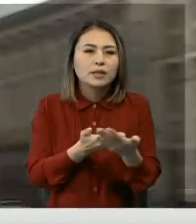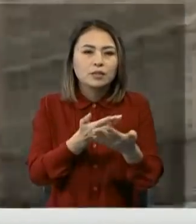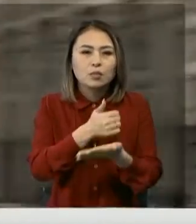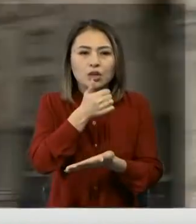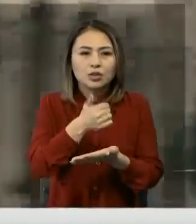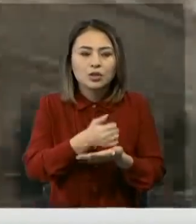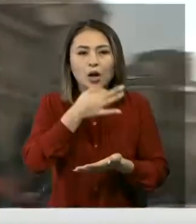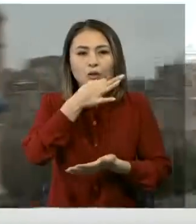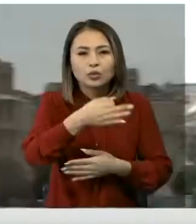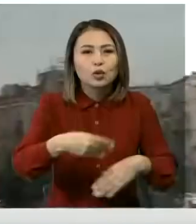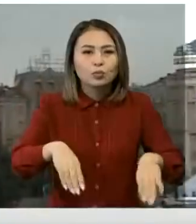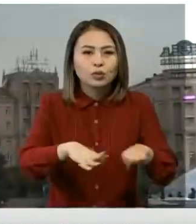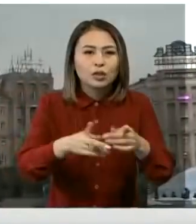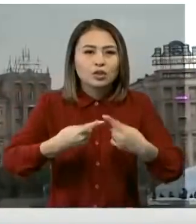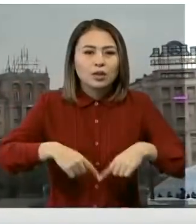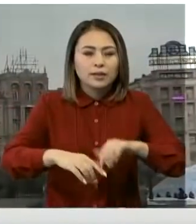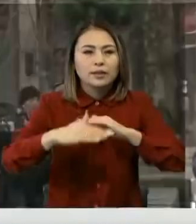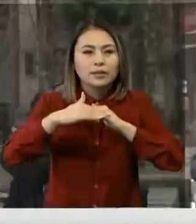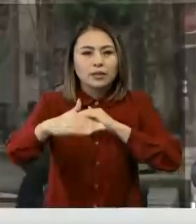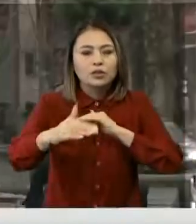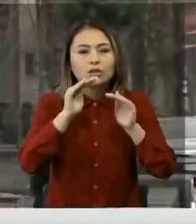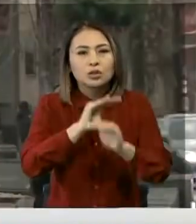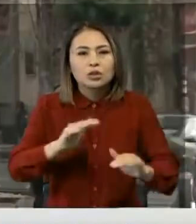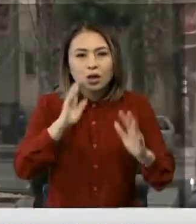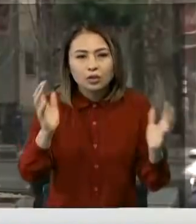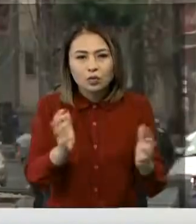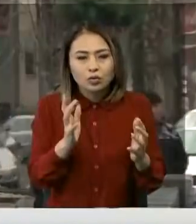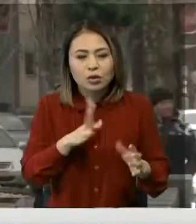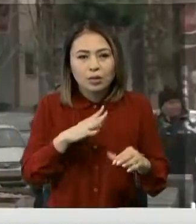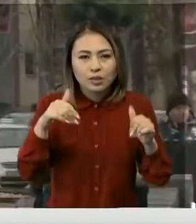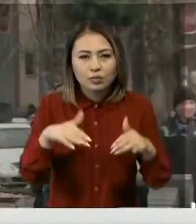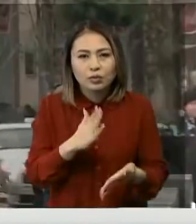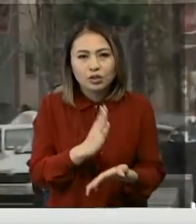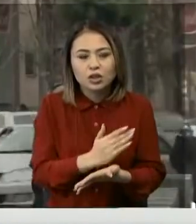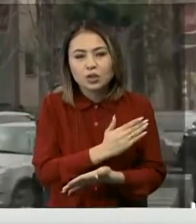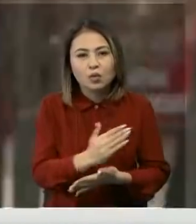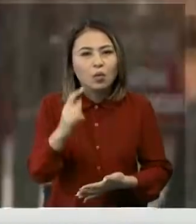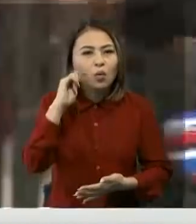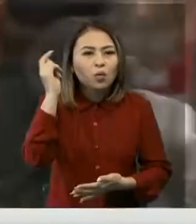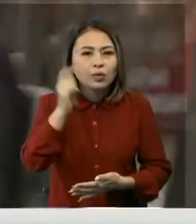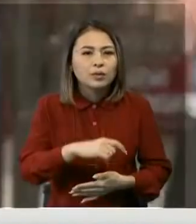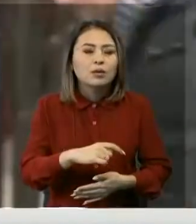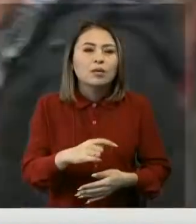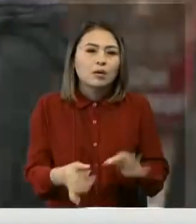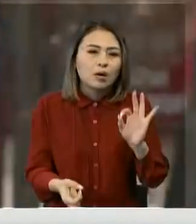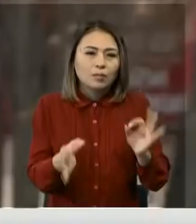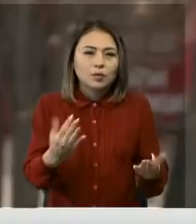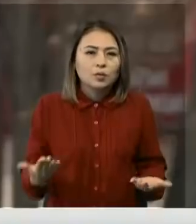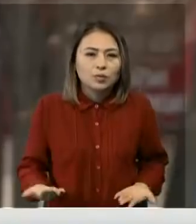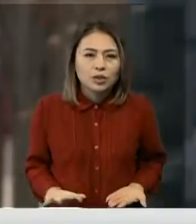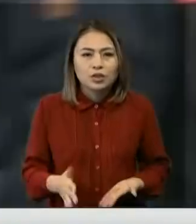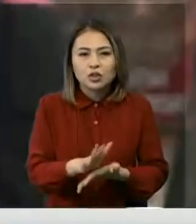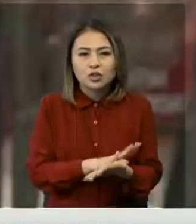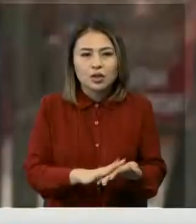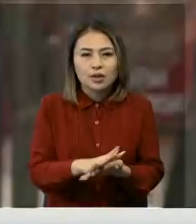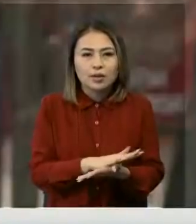қорғаныс кеңесі басшысының айтуынша, мұндай шара елдегі тыныштықты сақтау үшін қабылданып отыр. Және ол украиндықтардың қалыпты